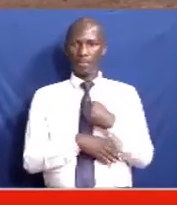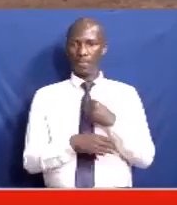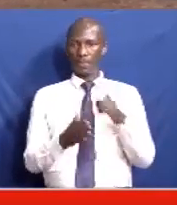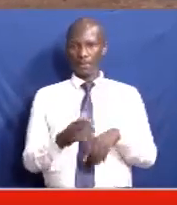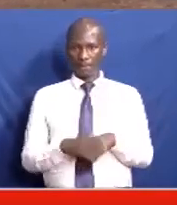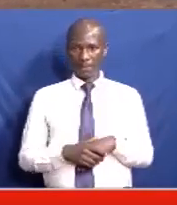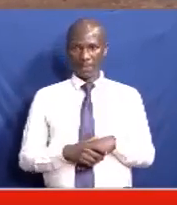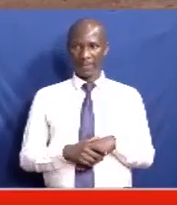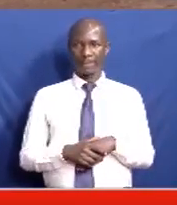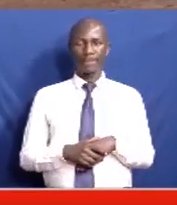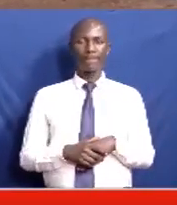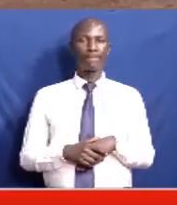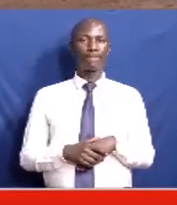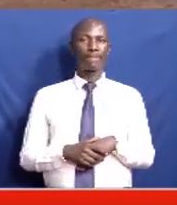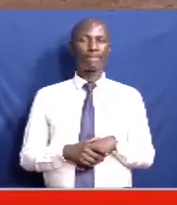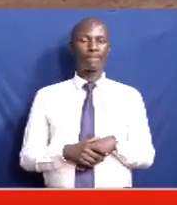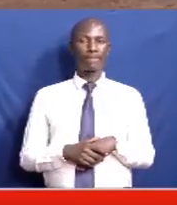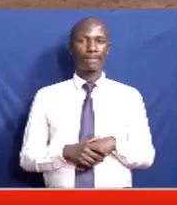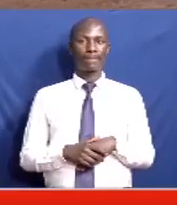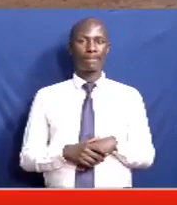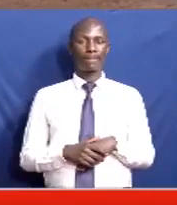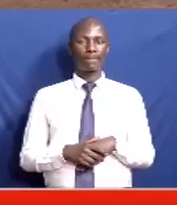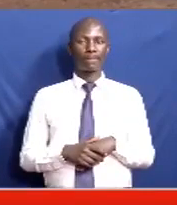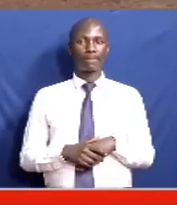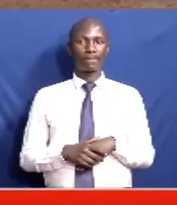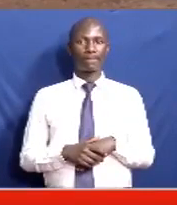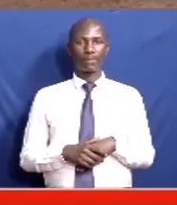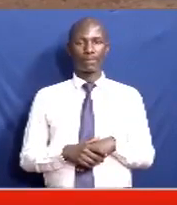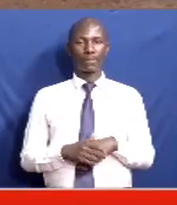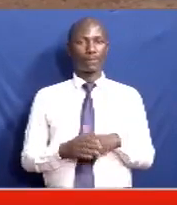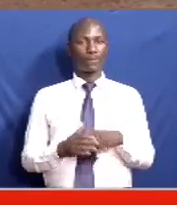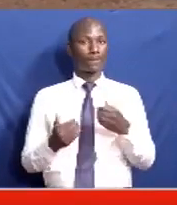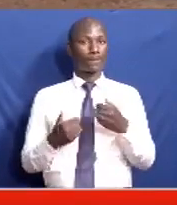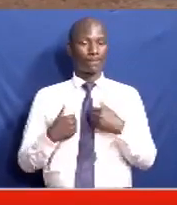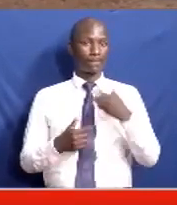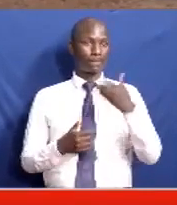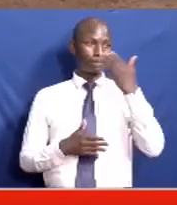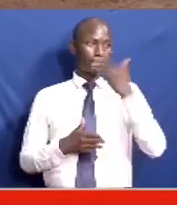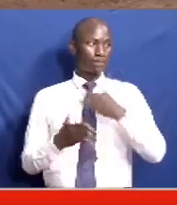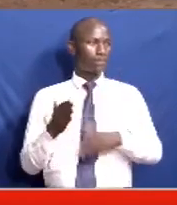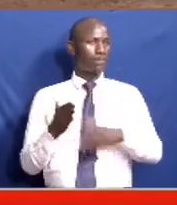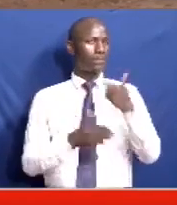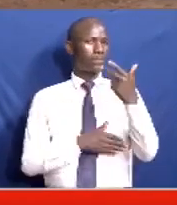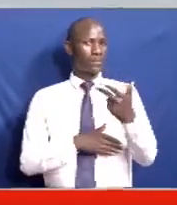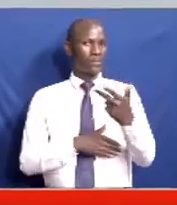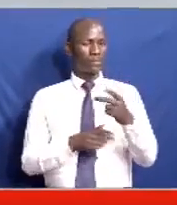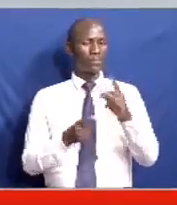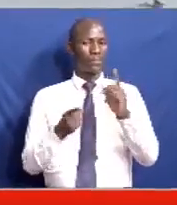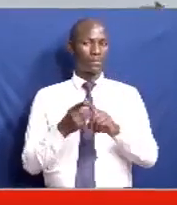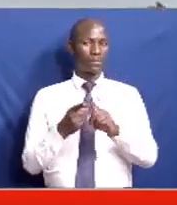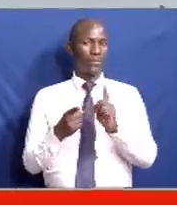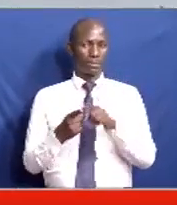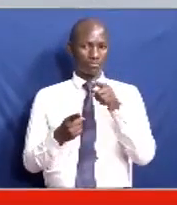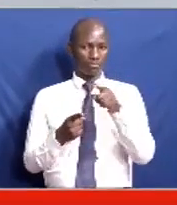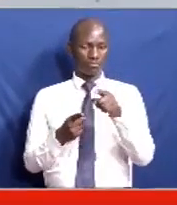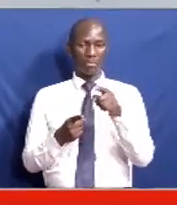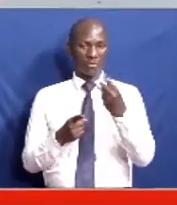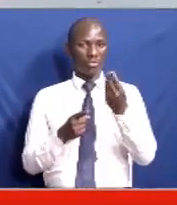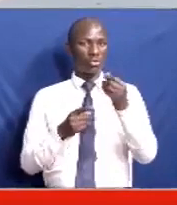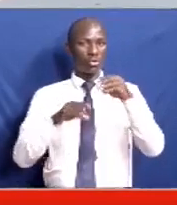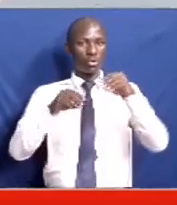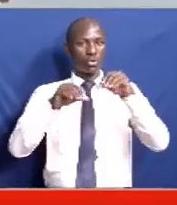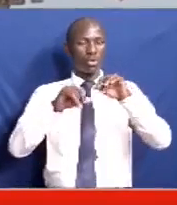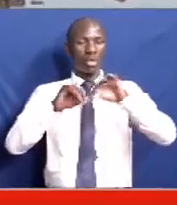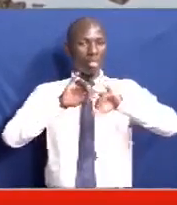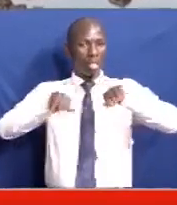wena hindi mulatiu wa kwa silingi milioni miongo etano na wena face itaka yambe ni nyo kukuzia ya